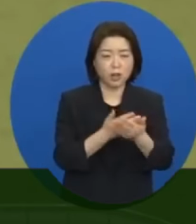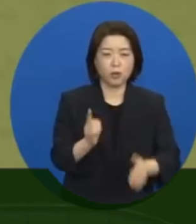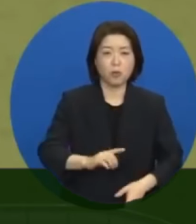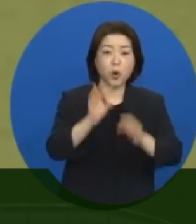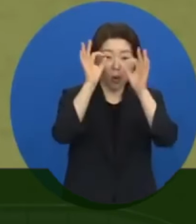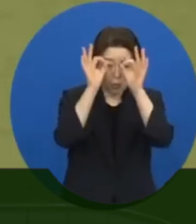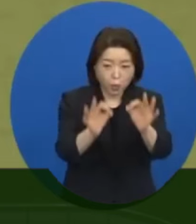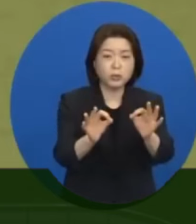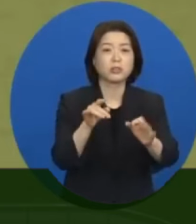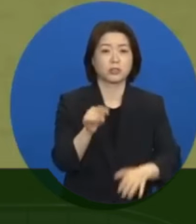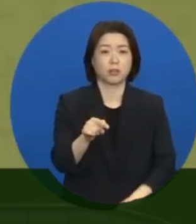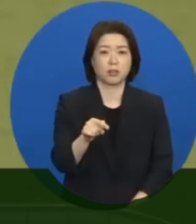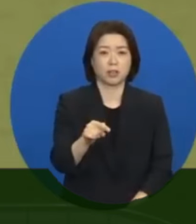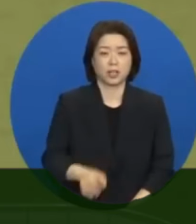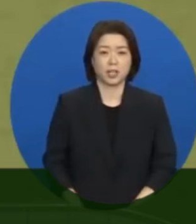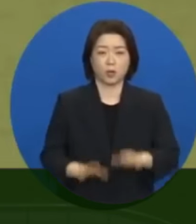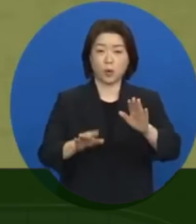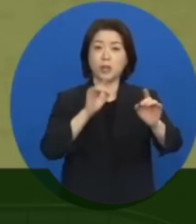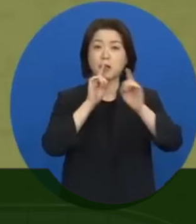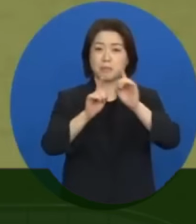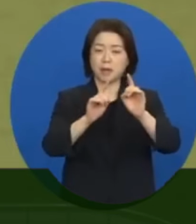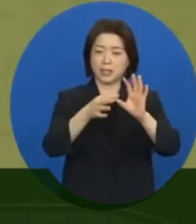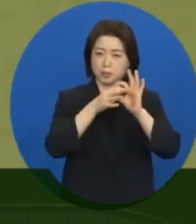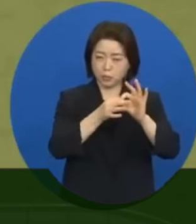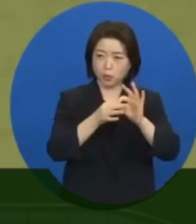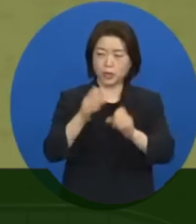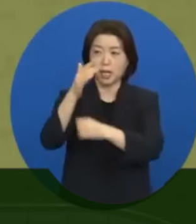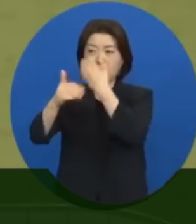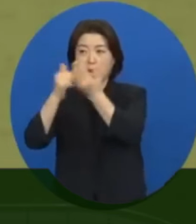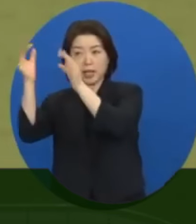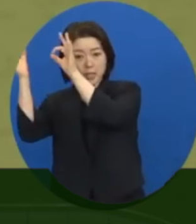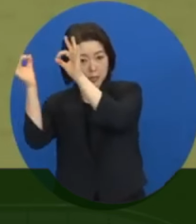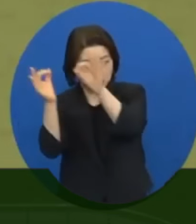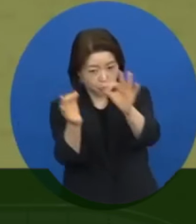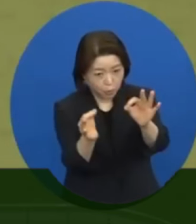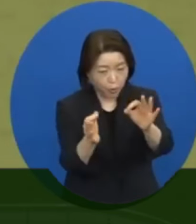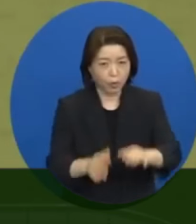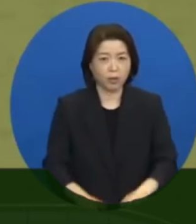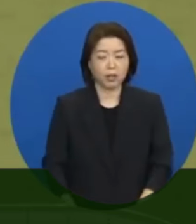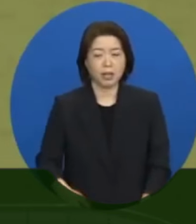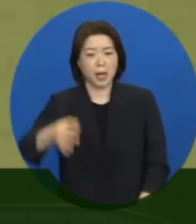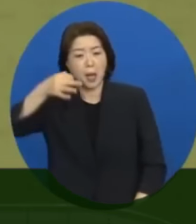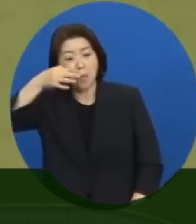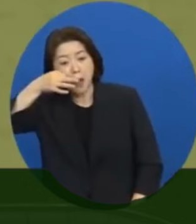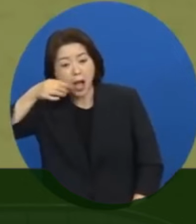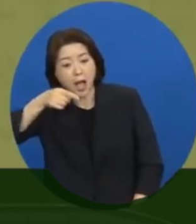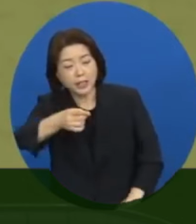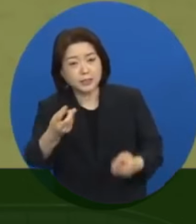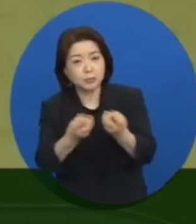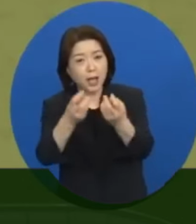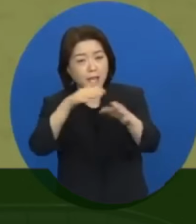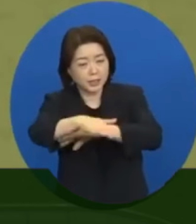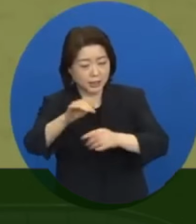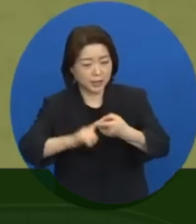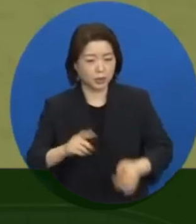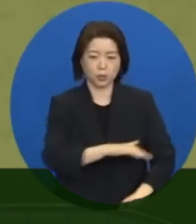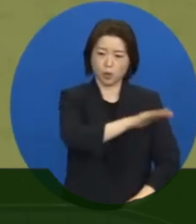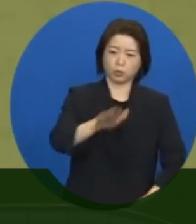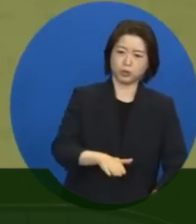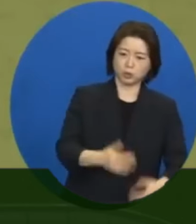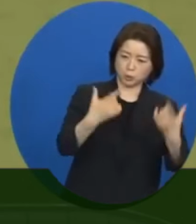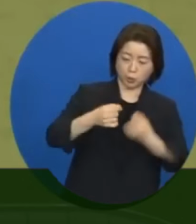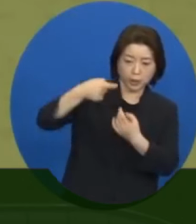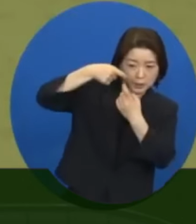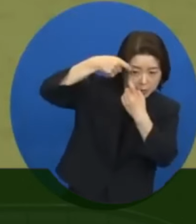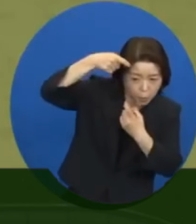거거든요 우리가 오늘이 말씀을 통해서 하나님께서 보시는 것과 하나님께서 보시는 방식대로 우리도 보게 되어지는